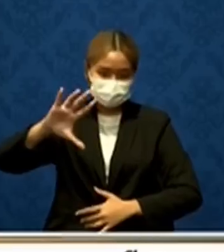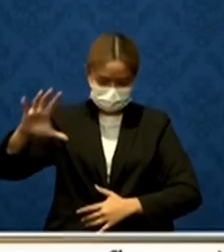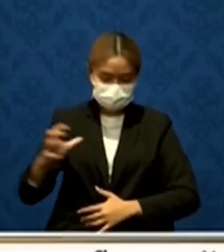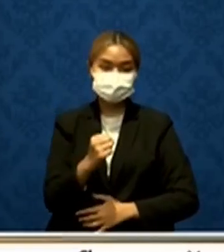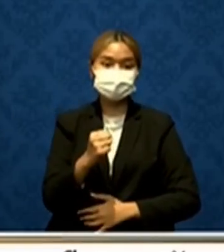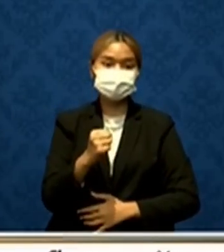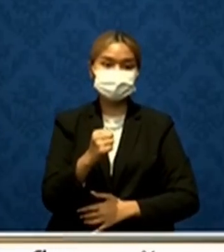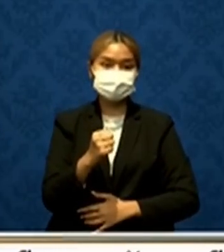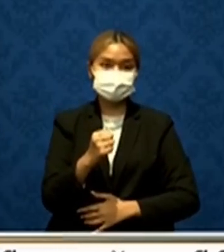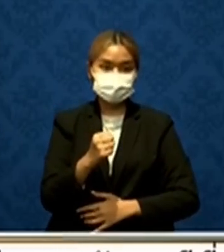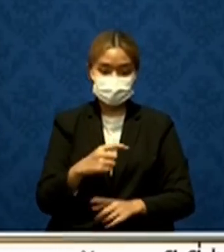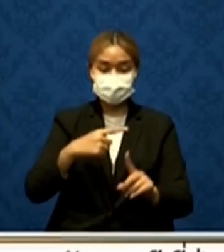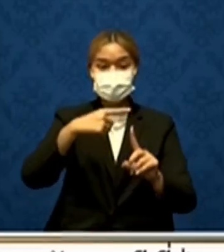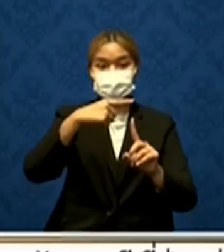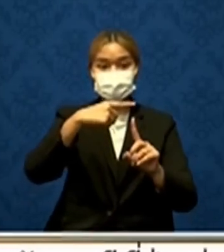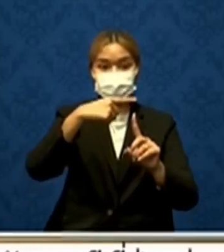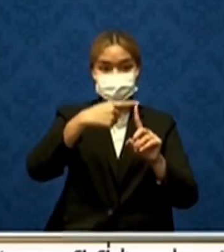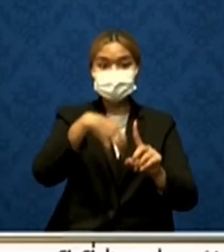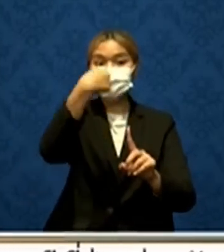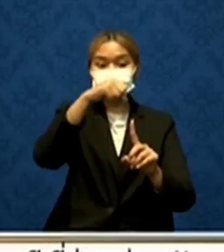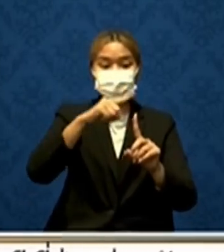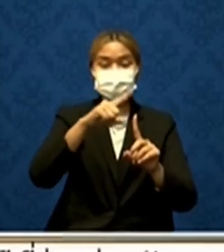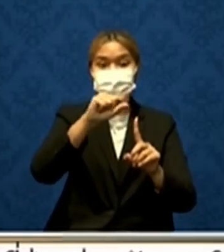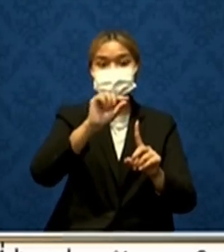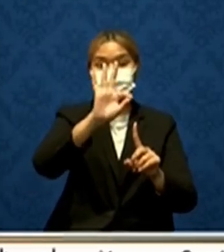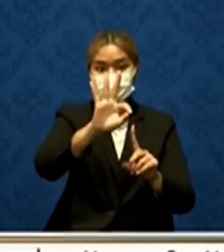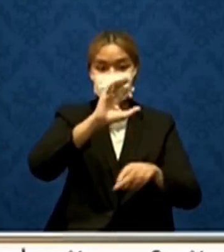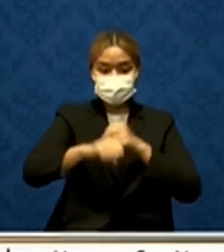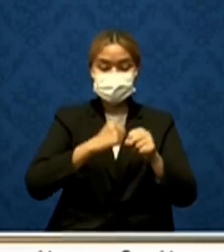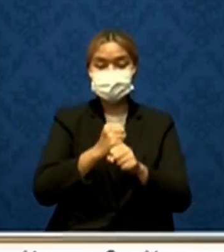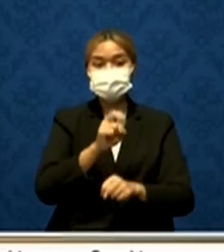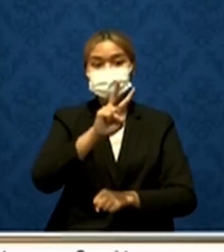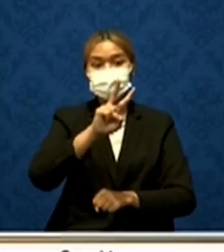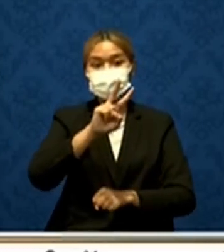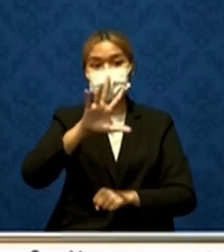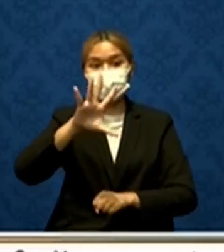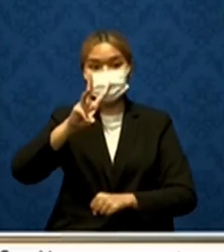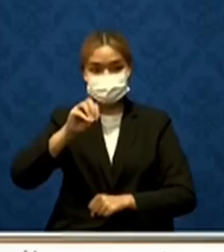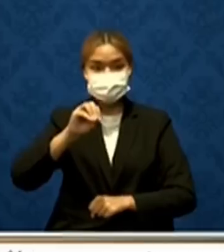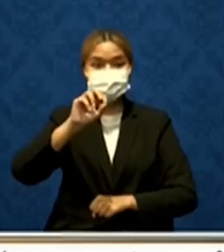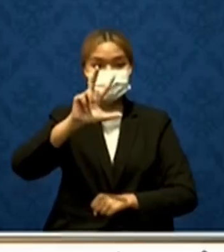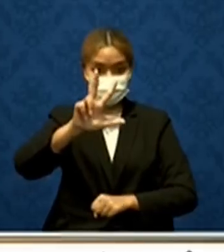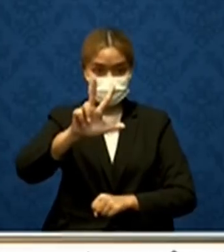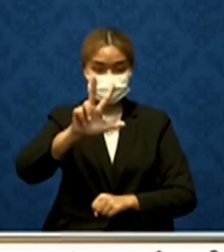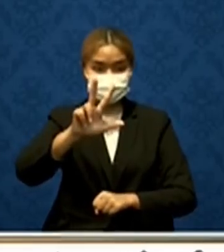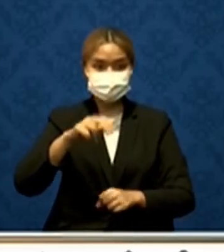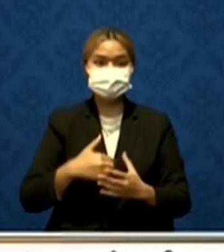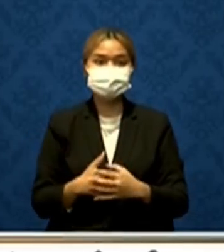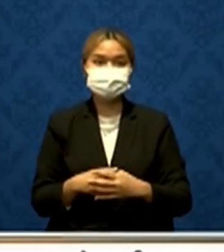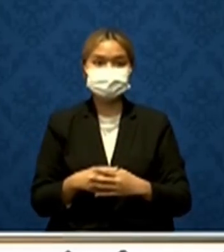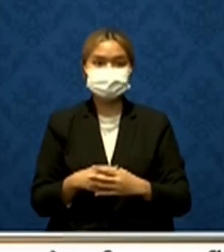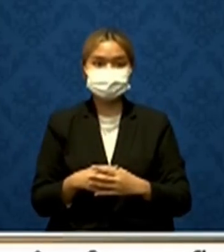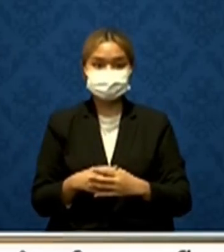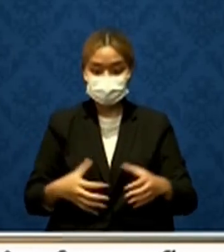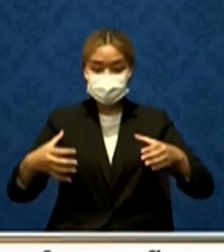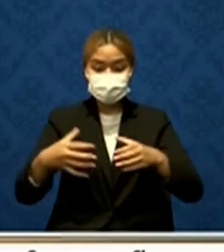อายัดไปตั้งแต่วันที่ 29ตุลาคม 6 13นคะแล้วก็มีความคืบหน้าเรื่องการตั้งกรรมการสอบ